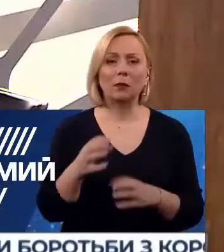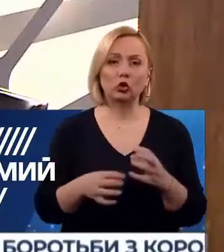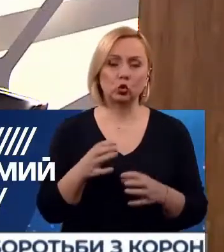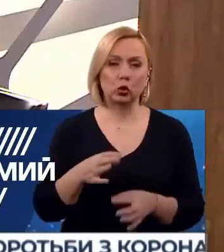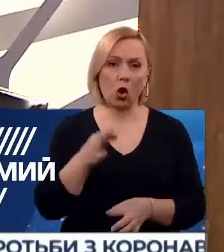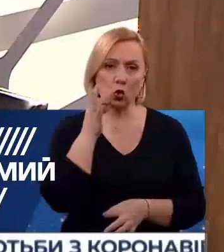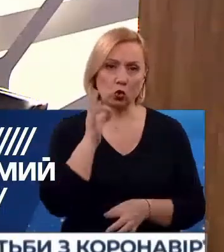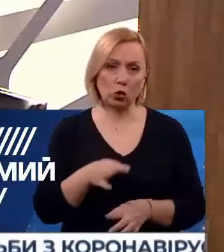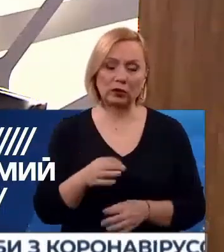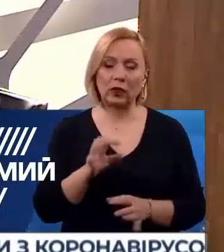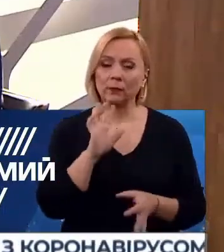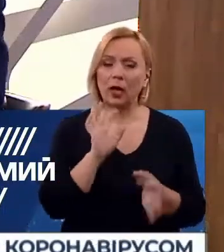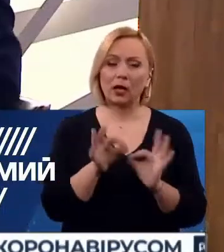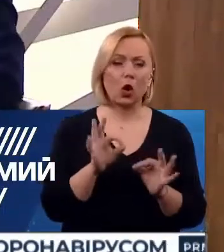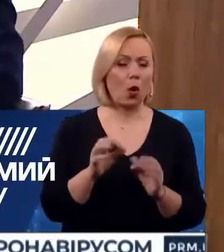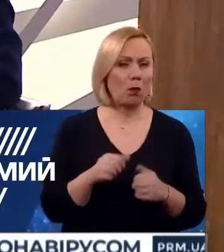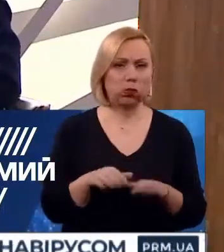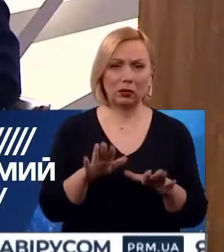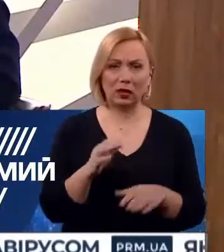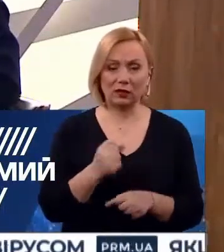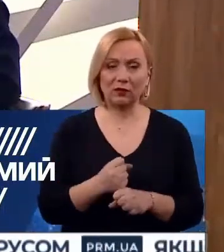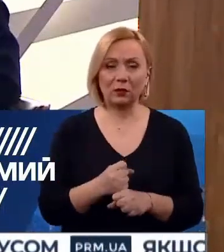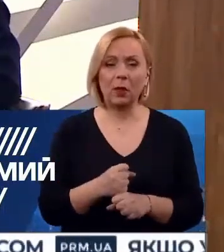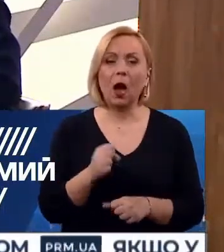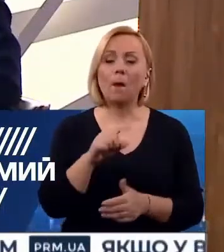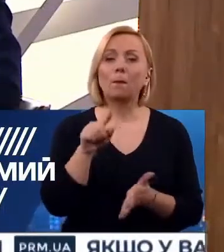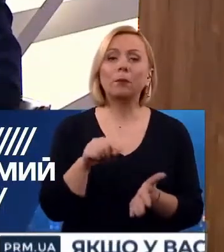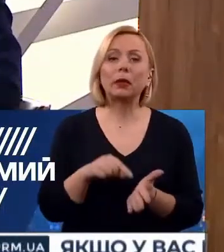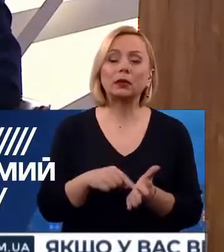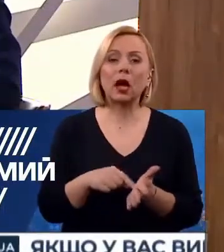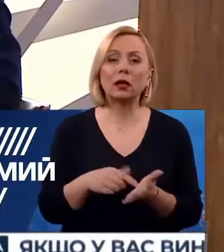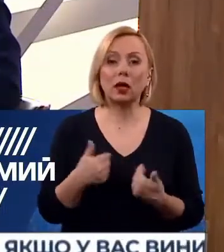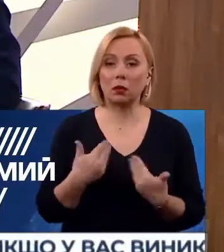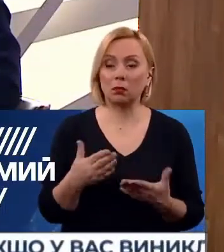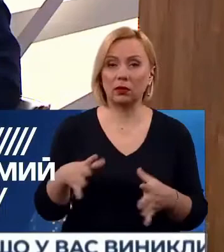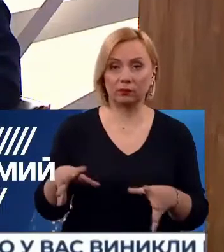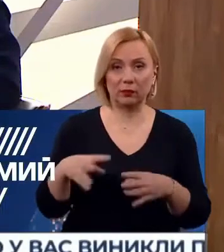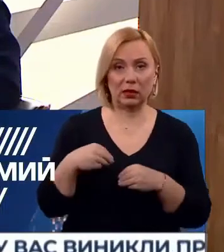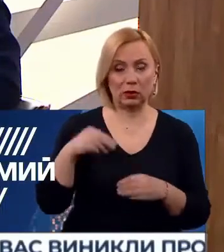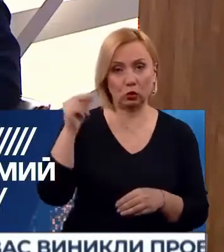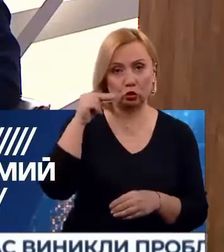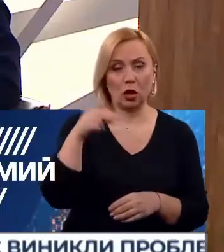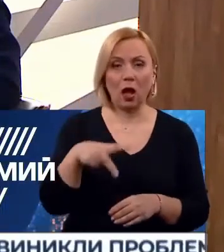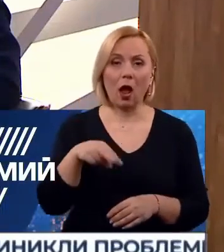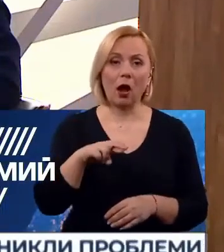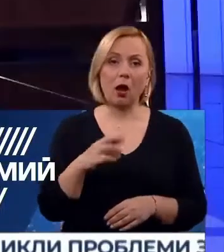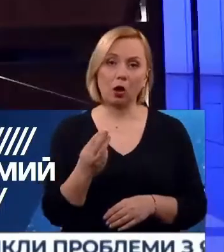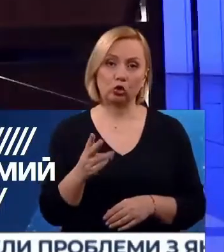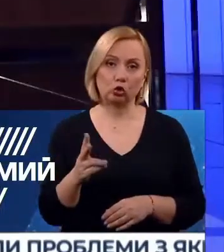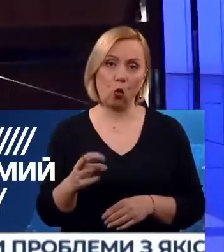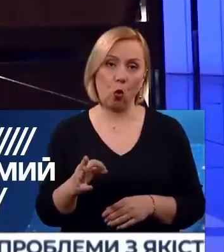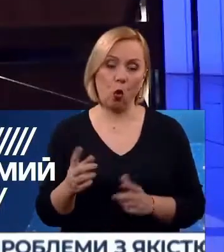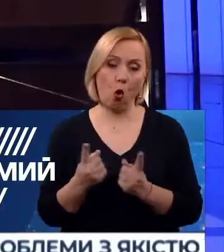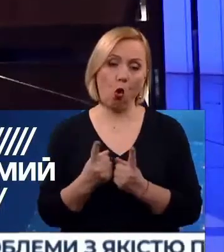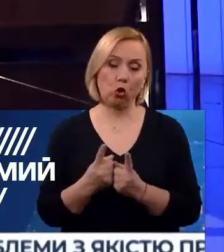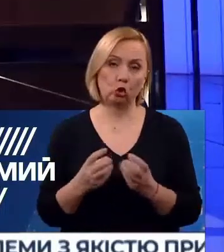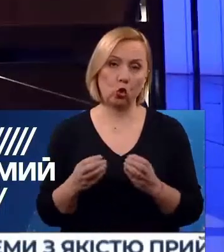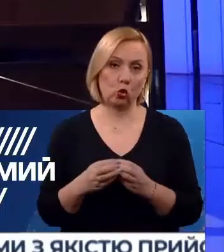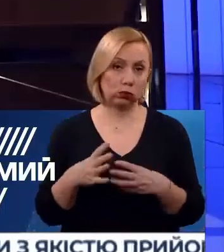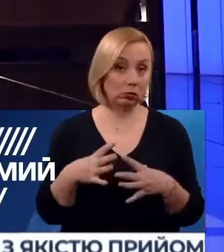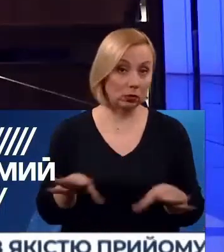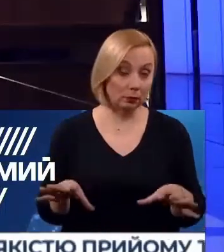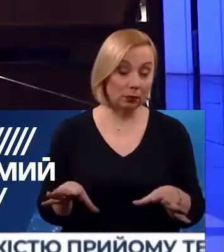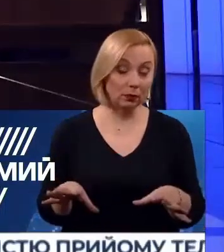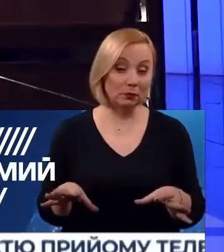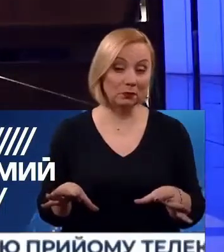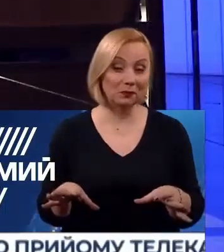багато рекомендацій, вони є в країні, але ж питання в тому, що ми не вчилися з паном Ляшком в одних групах, в університетах, і тому... Я так